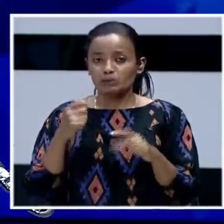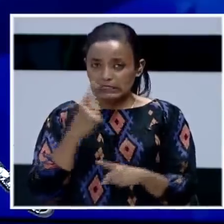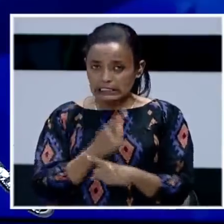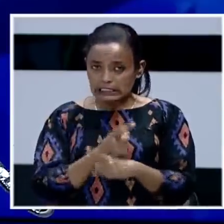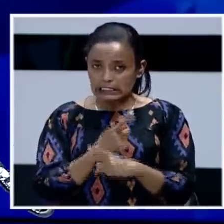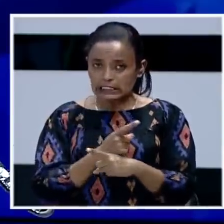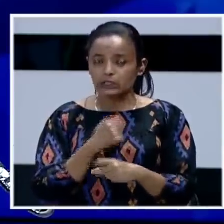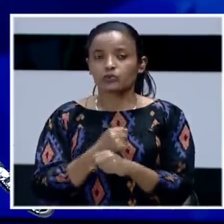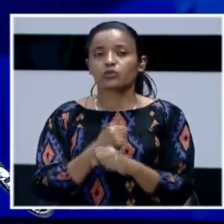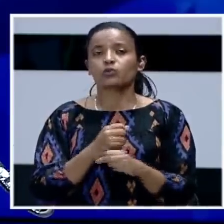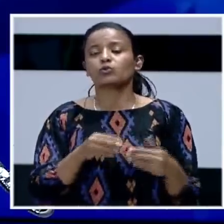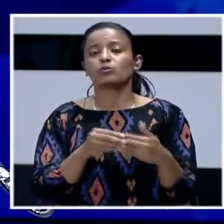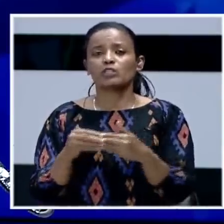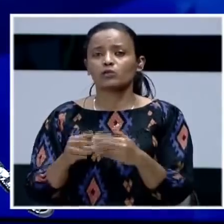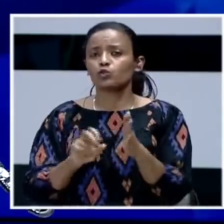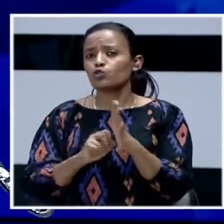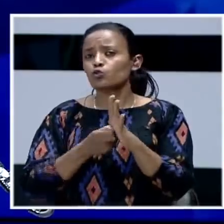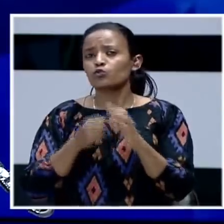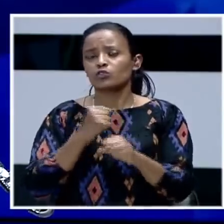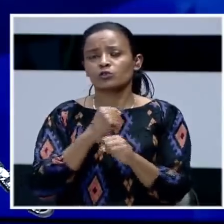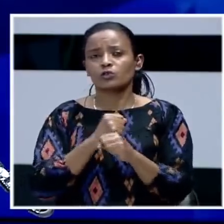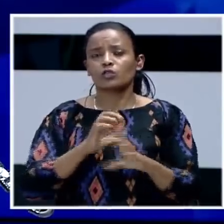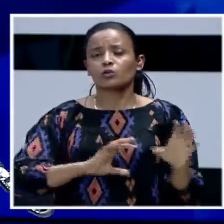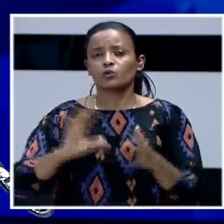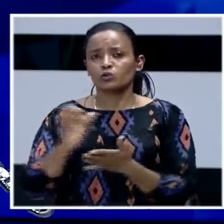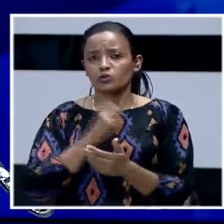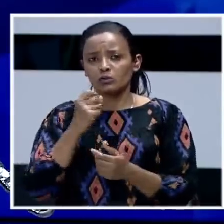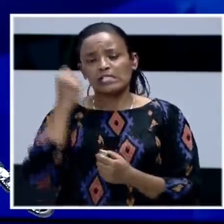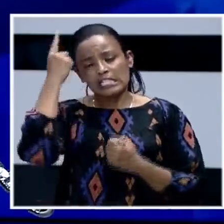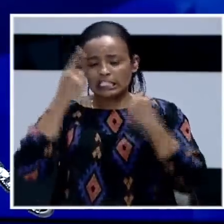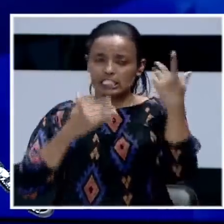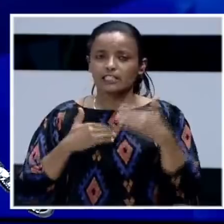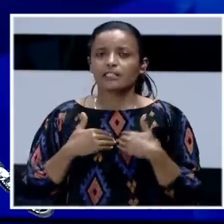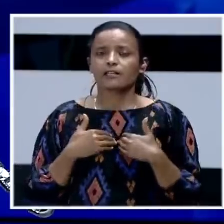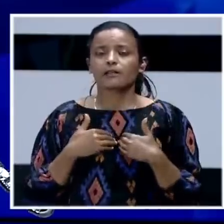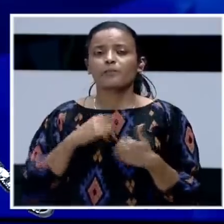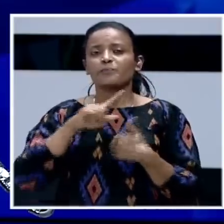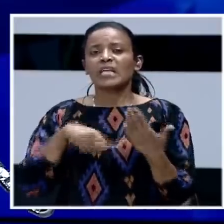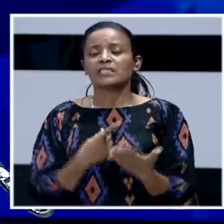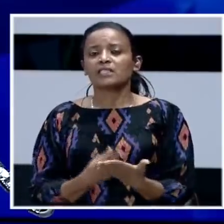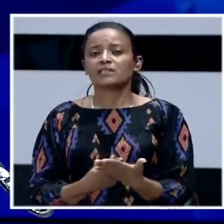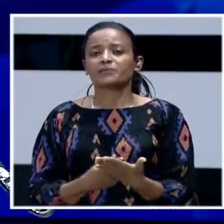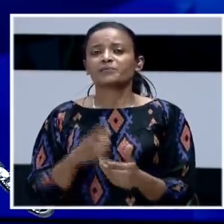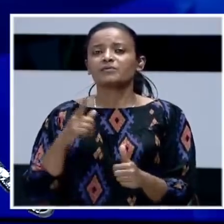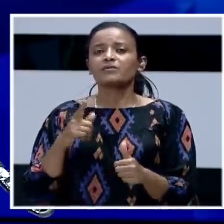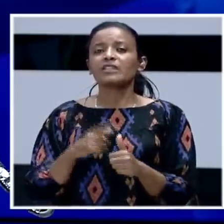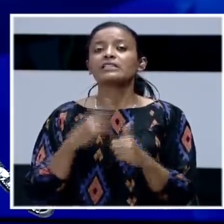كسرحو تمريحنتون قلف سرحو غيرك وسدو بزبل اورد تردادينا لنا سلازي تحادتنا يملع على سرحنا يمرح